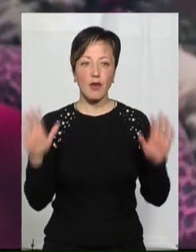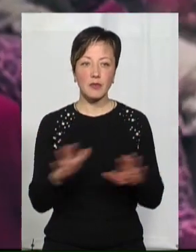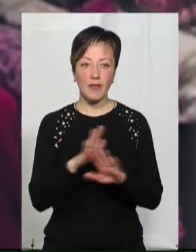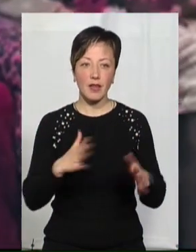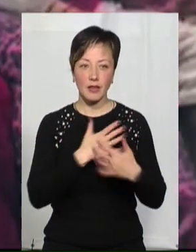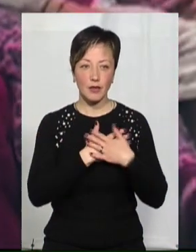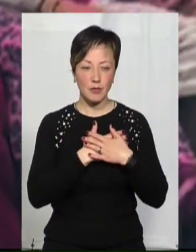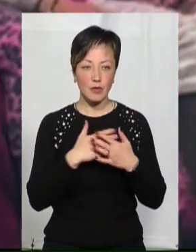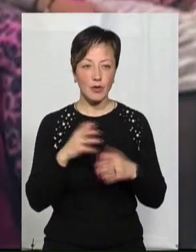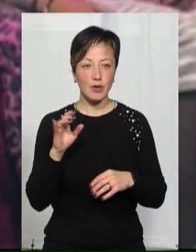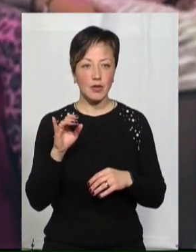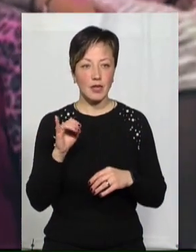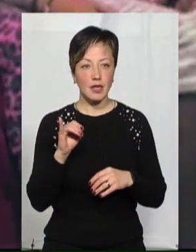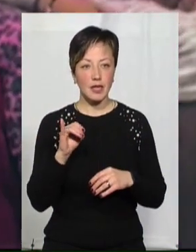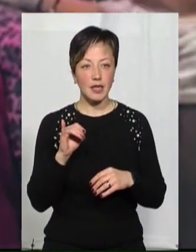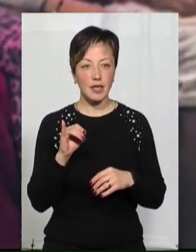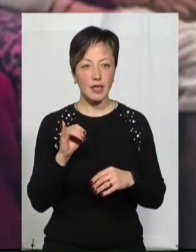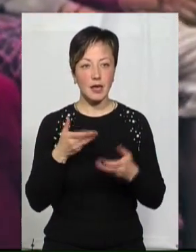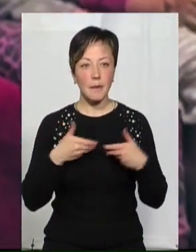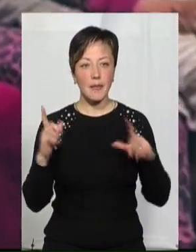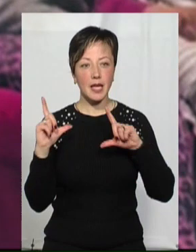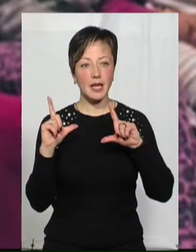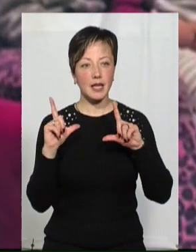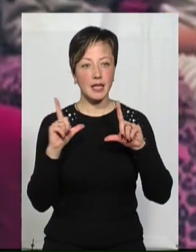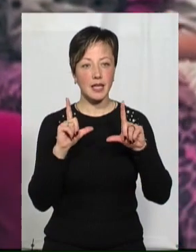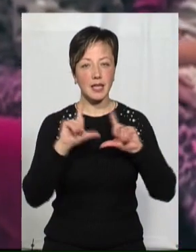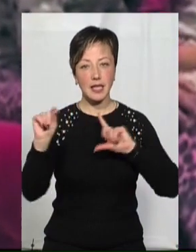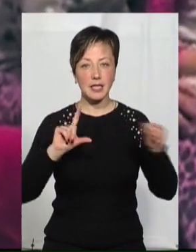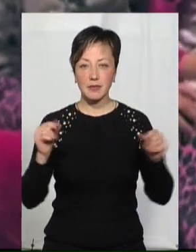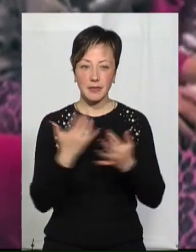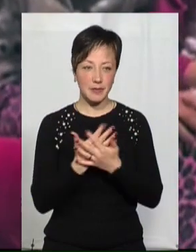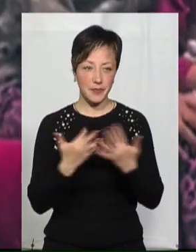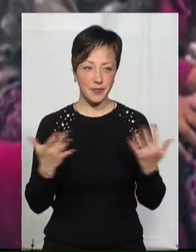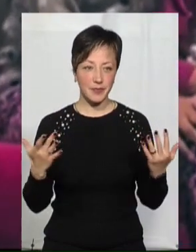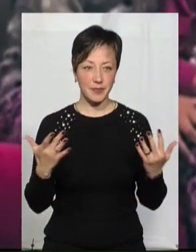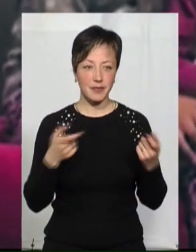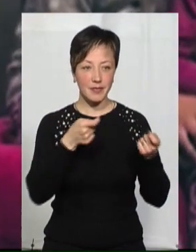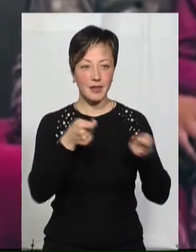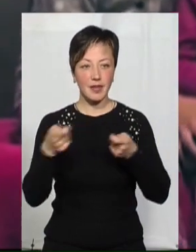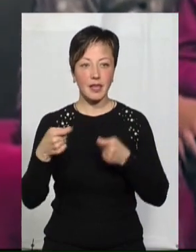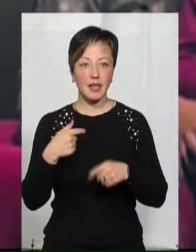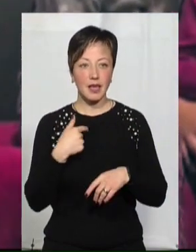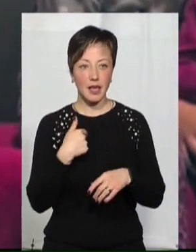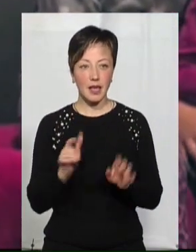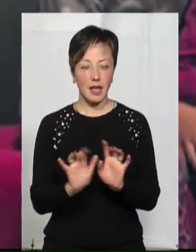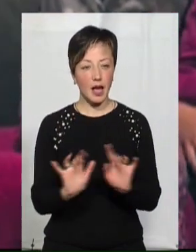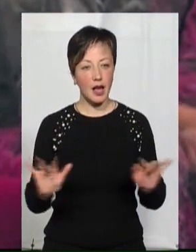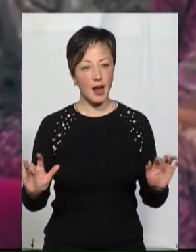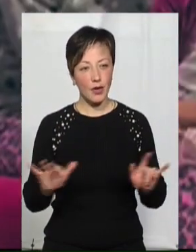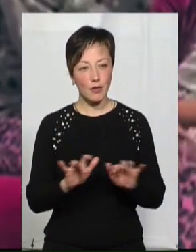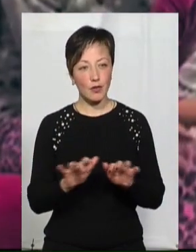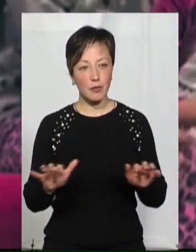Рома. Ми їдемо в різні поїздки. Я граю на